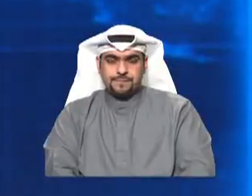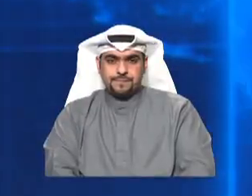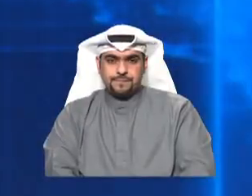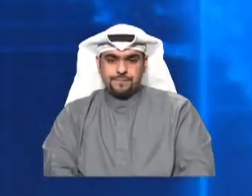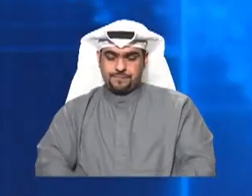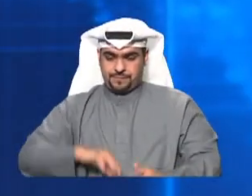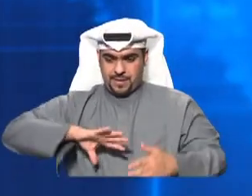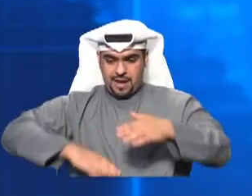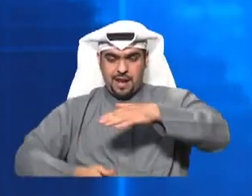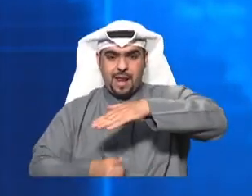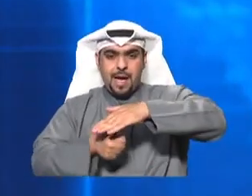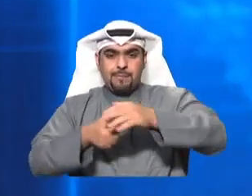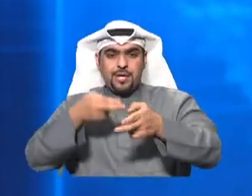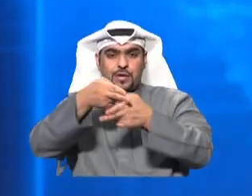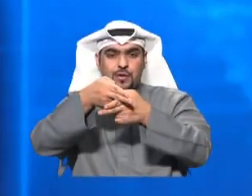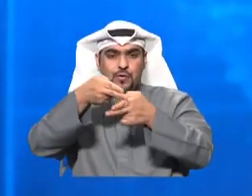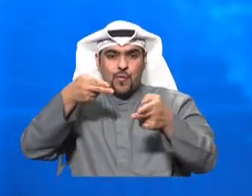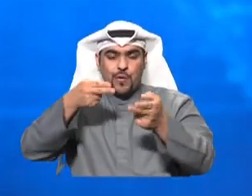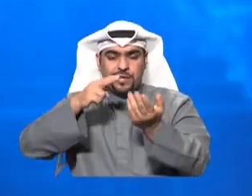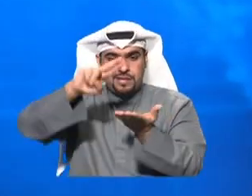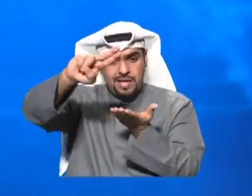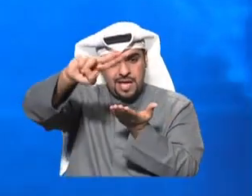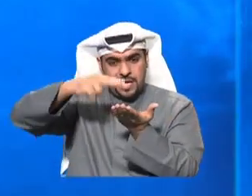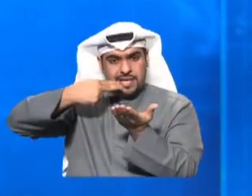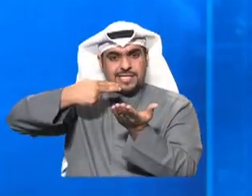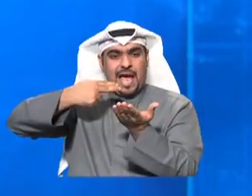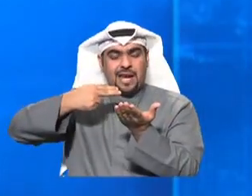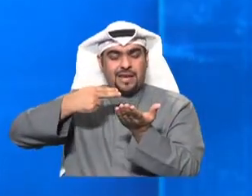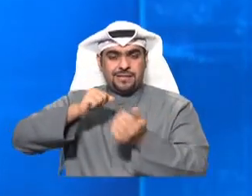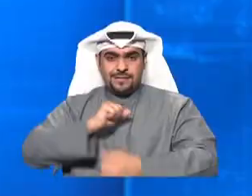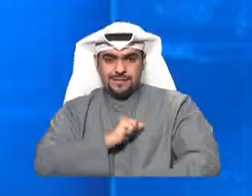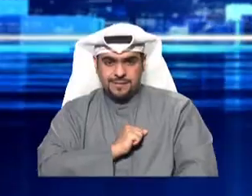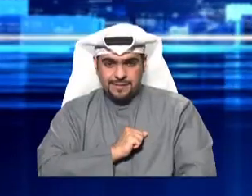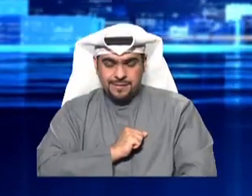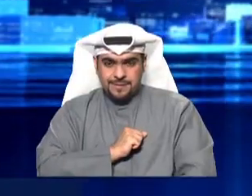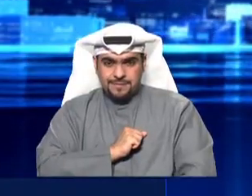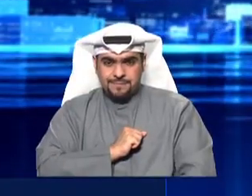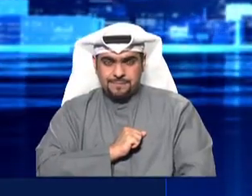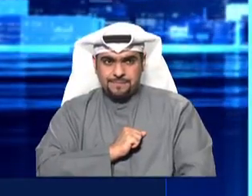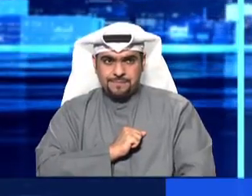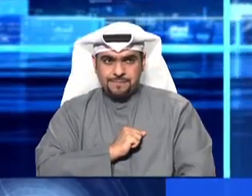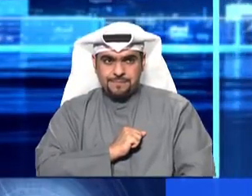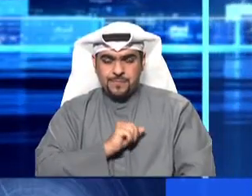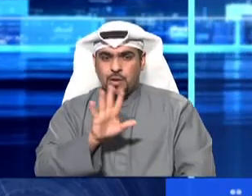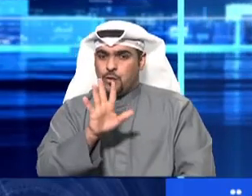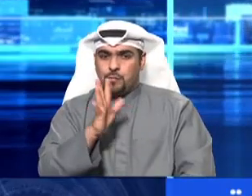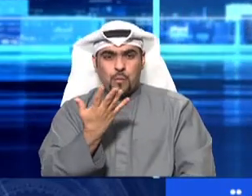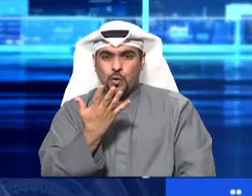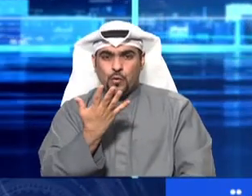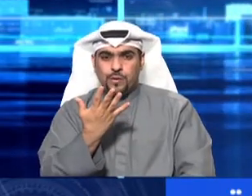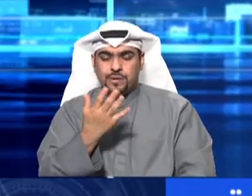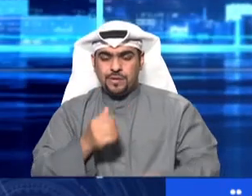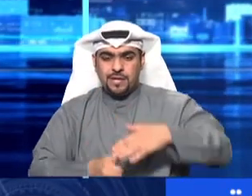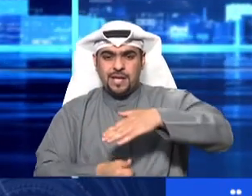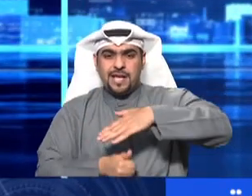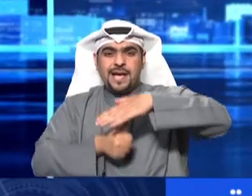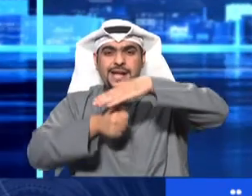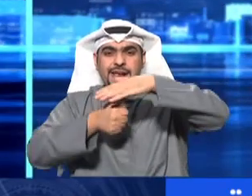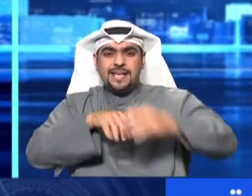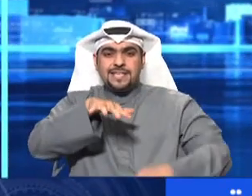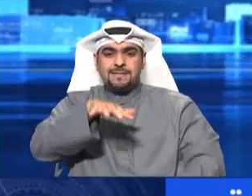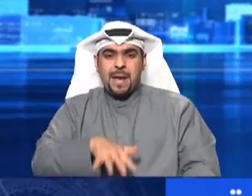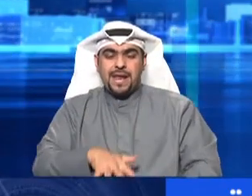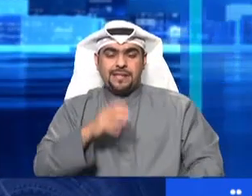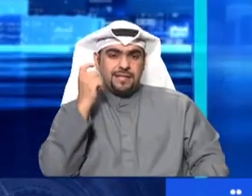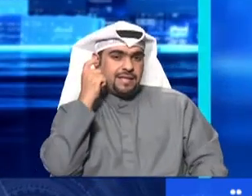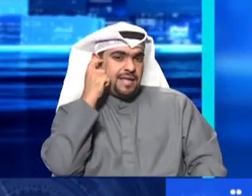تلقى حضرة صاحب السمو أمير البلاد الشيخ نواف الأحمد الجابر الصباح حفظه الله ورعاه برقية تعزية من أخيه حضرة